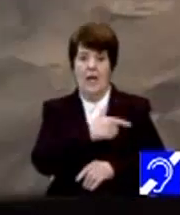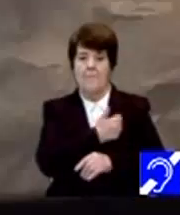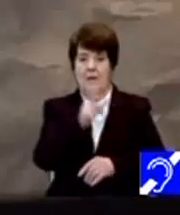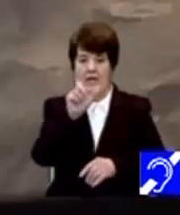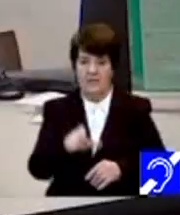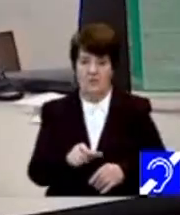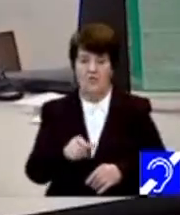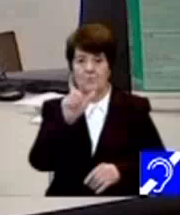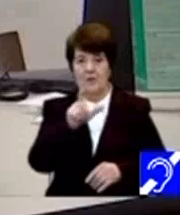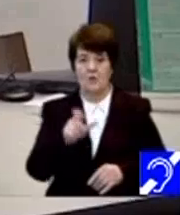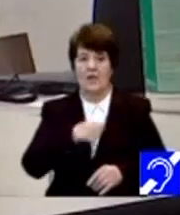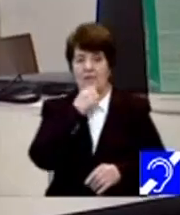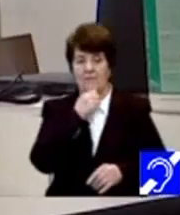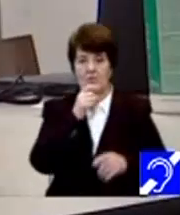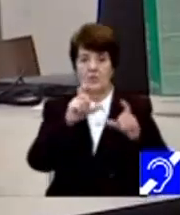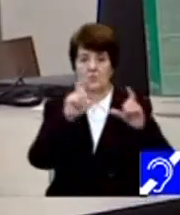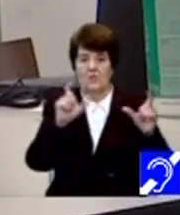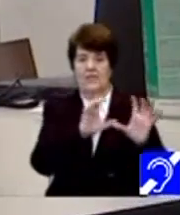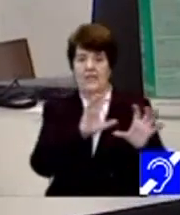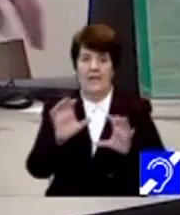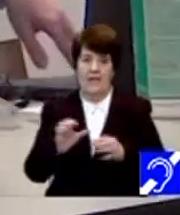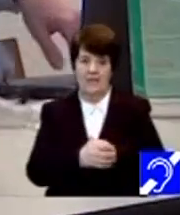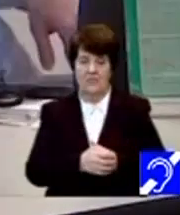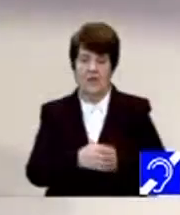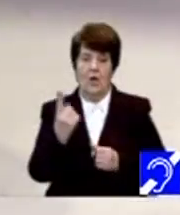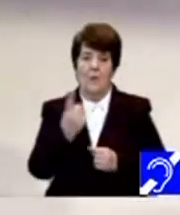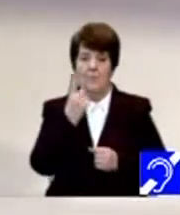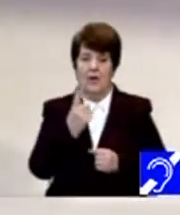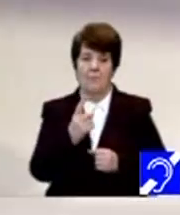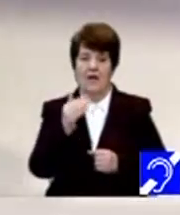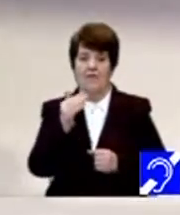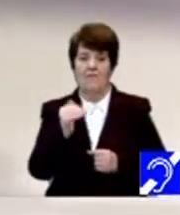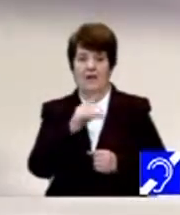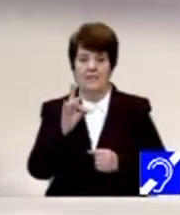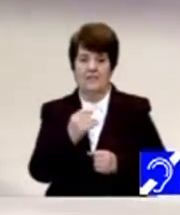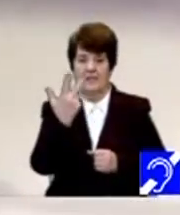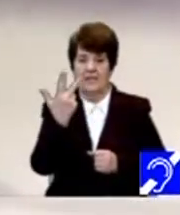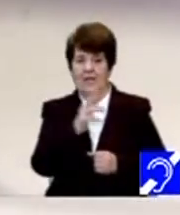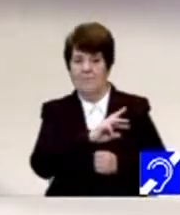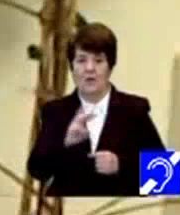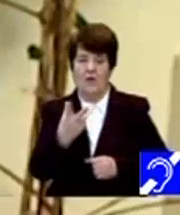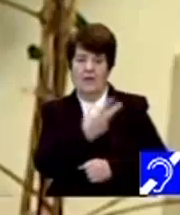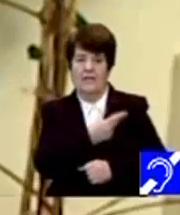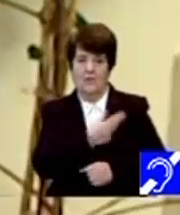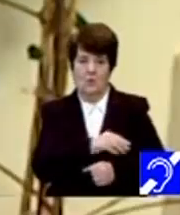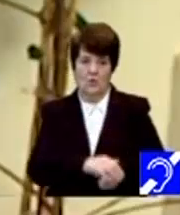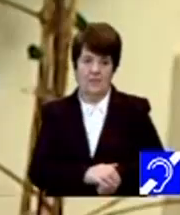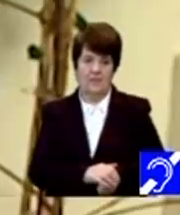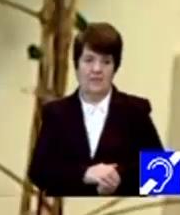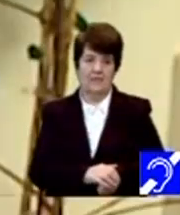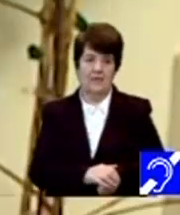cadrelor medicale și a persoanelor în vârstă din instituțiile de îngrijire. Într-o primă fază se vor injecta 3 milioane de